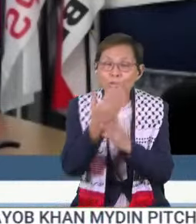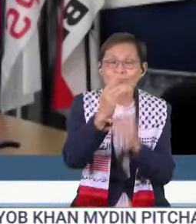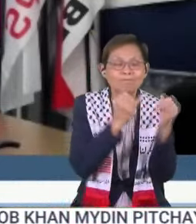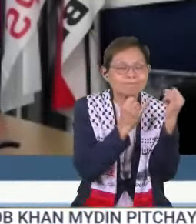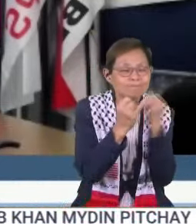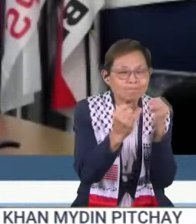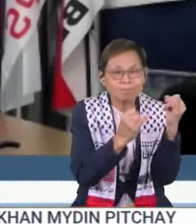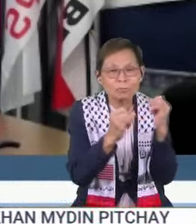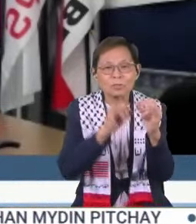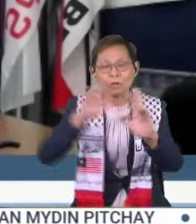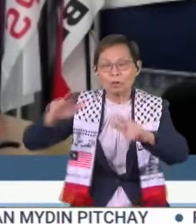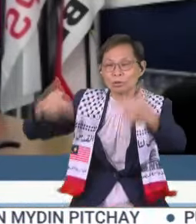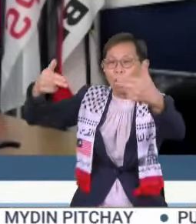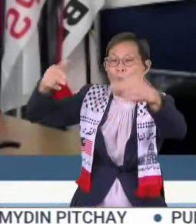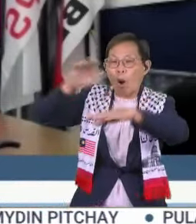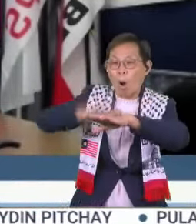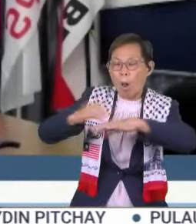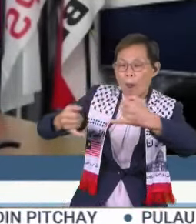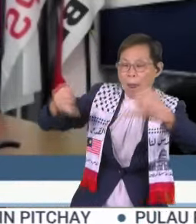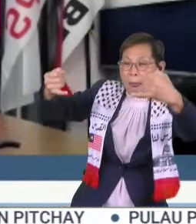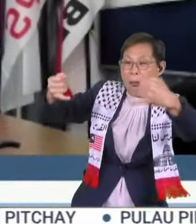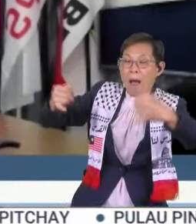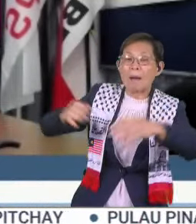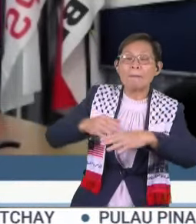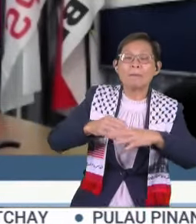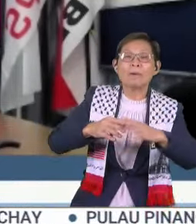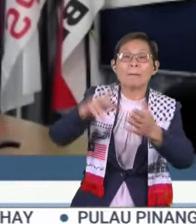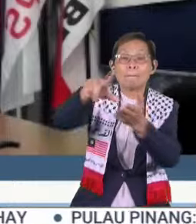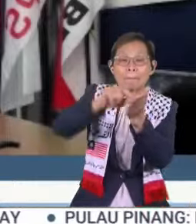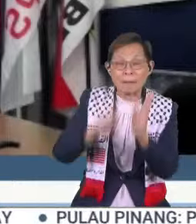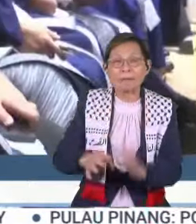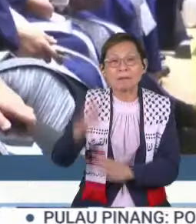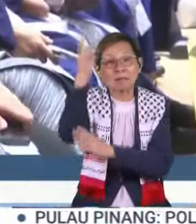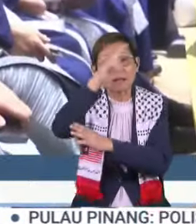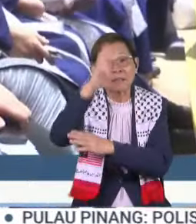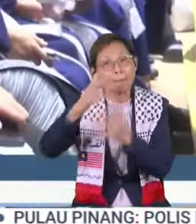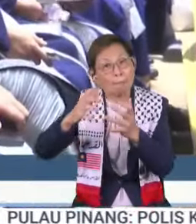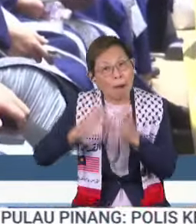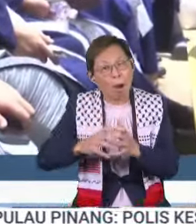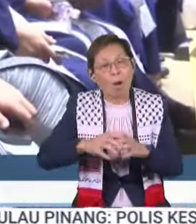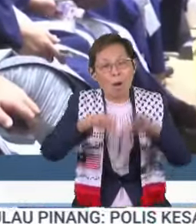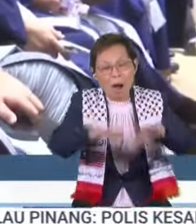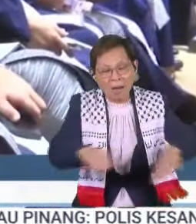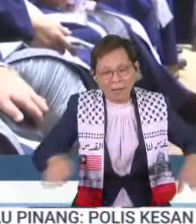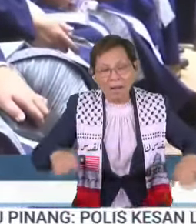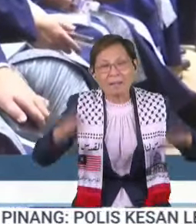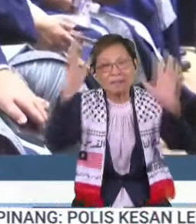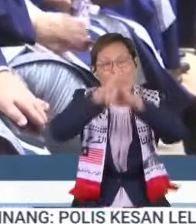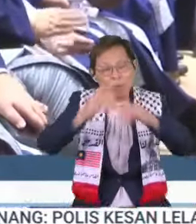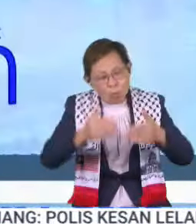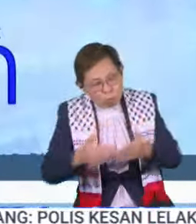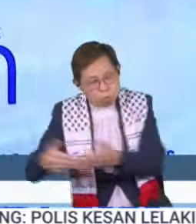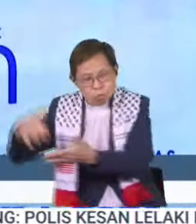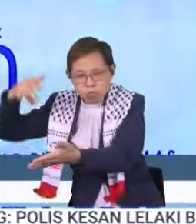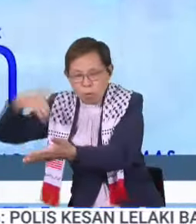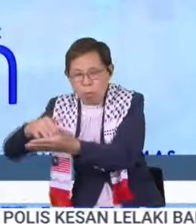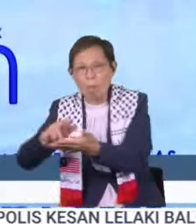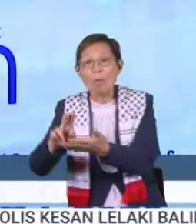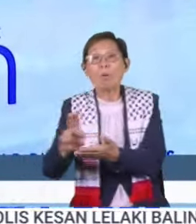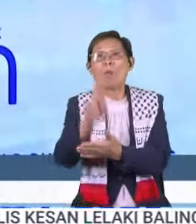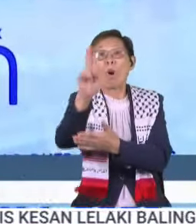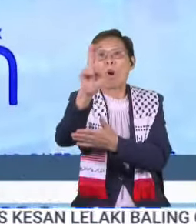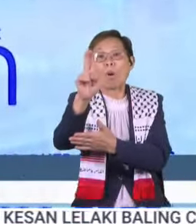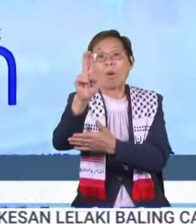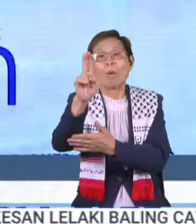temu bual Zoom secara dalam talian bersama media semalam, beliau berkata kerajaan mahu anak-anak Sarawak melanjutkan pelajaran ke peringkat yang